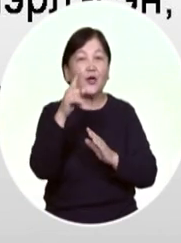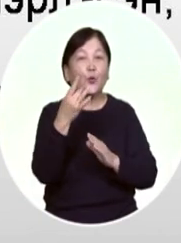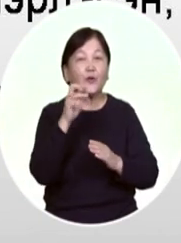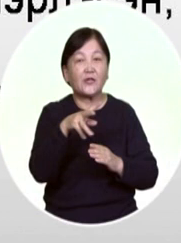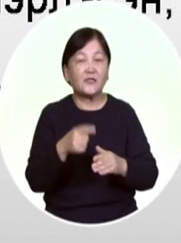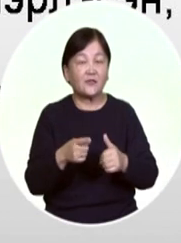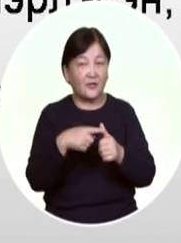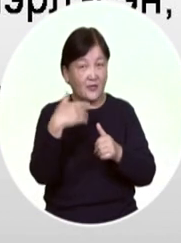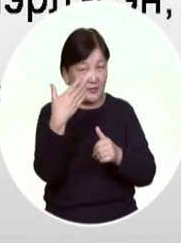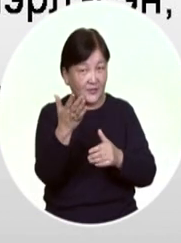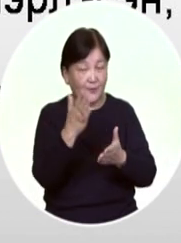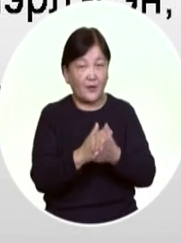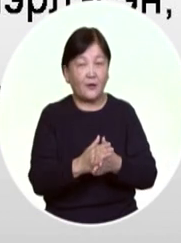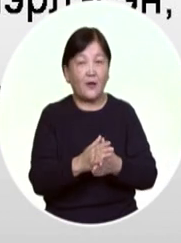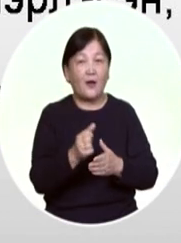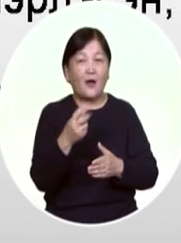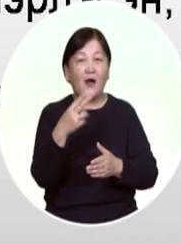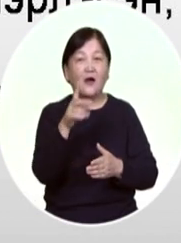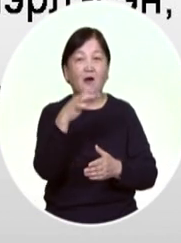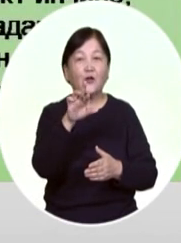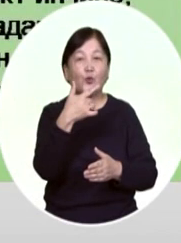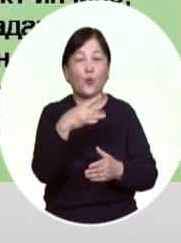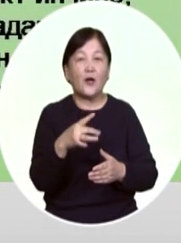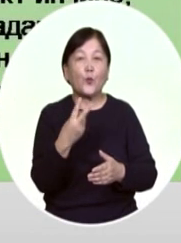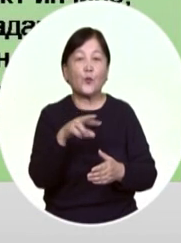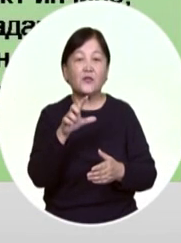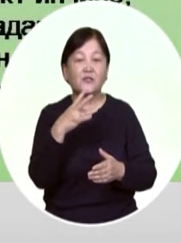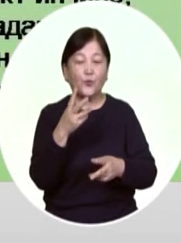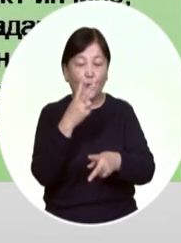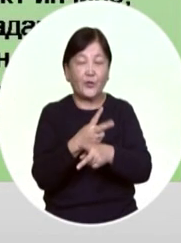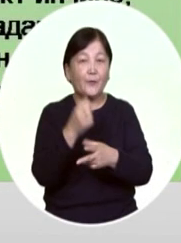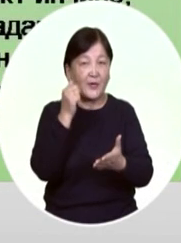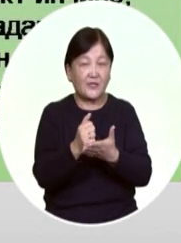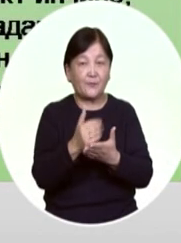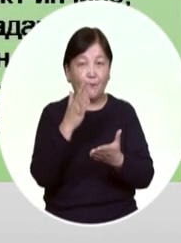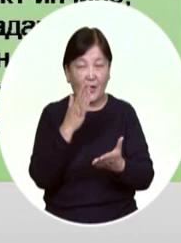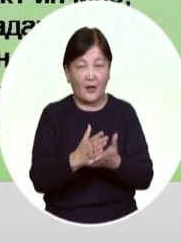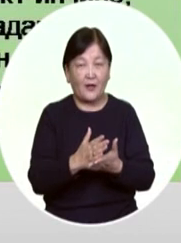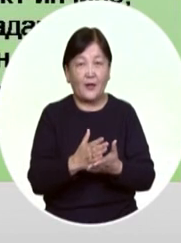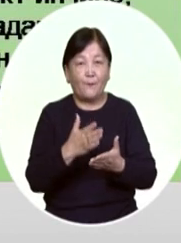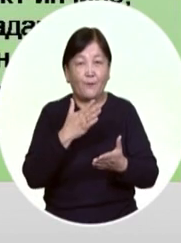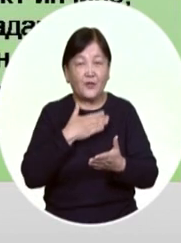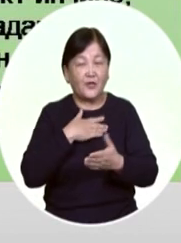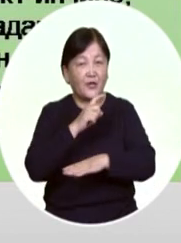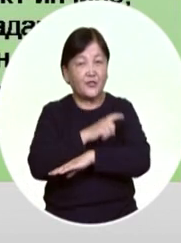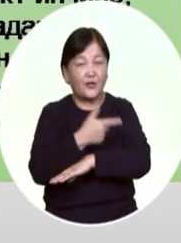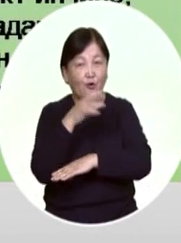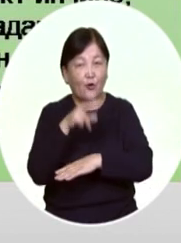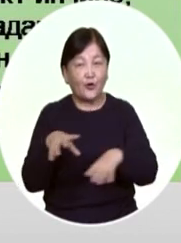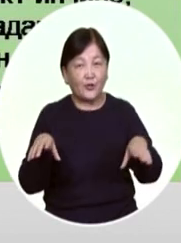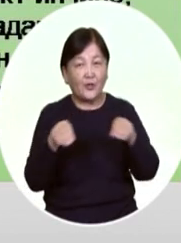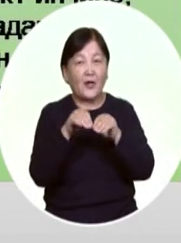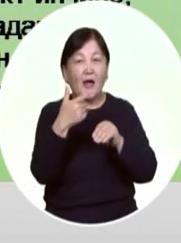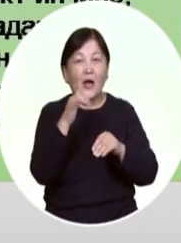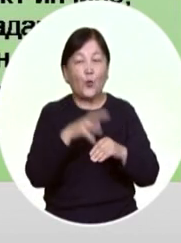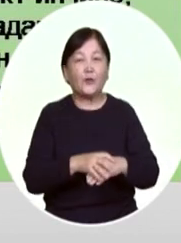нэрлж өгсөн. Анх тухаар үндсэн хуулиар ингэж баталсан. Бидний судлах гэж байгаа агуулга болох үндсэн хуулийг